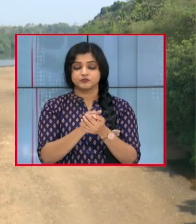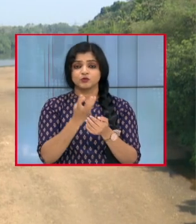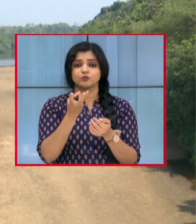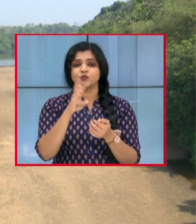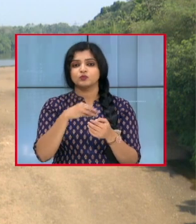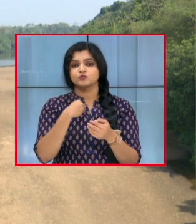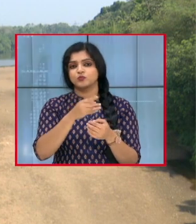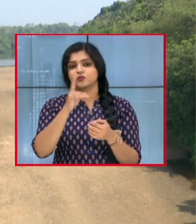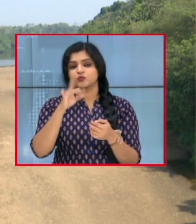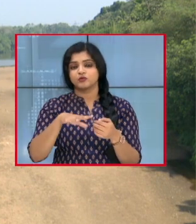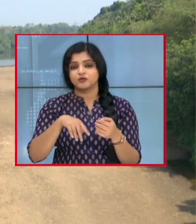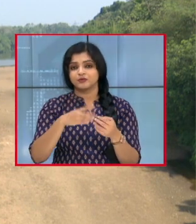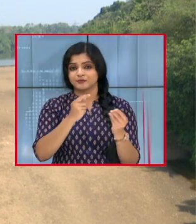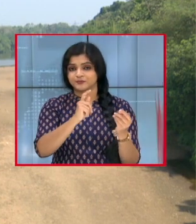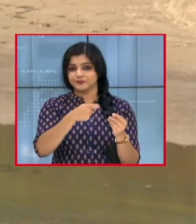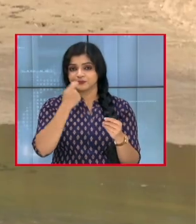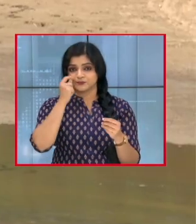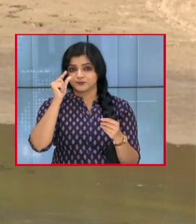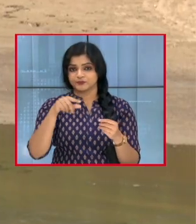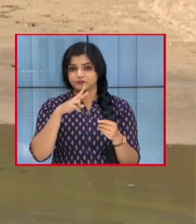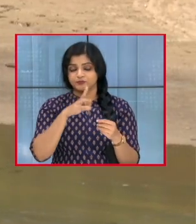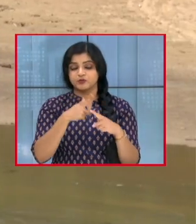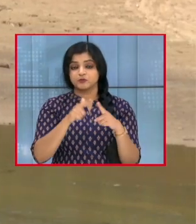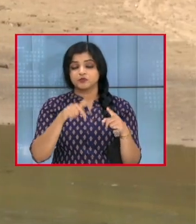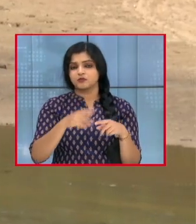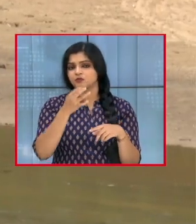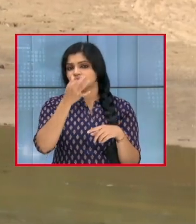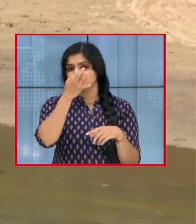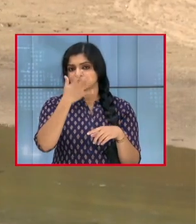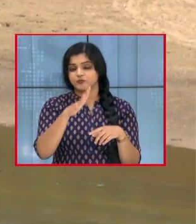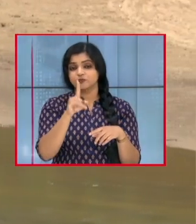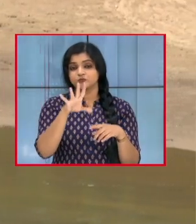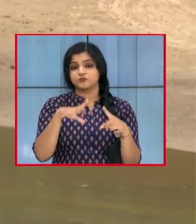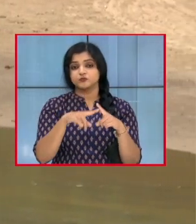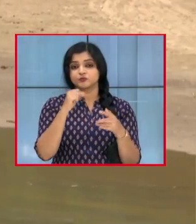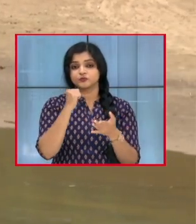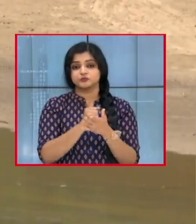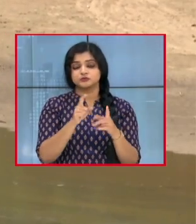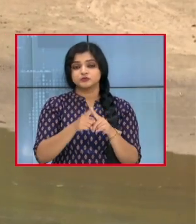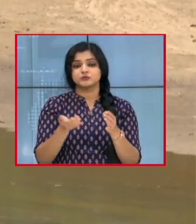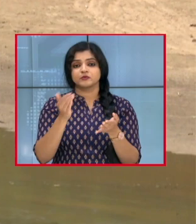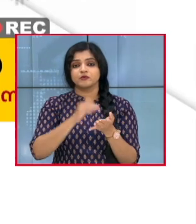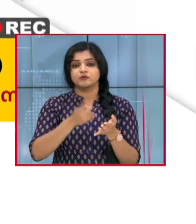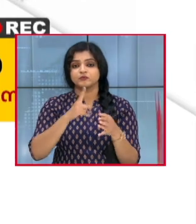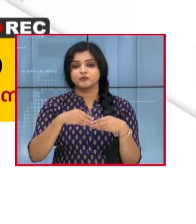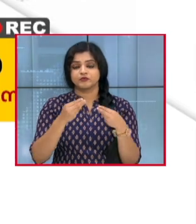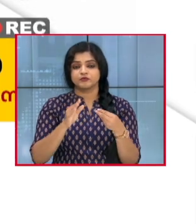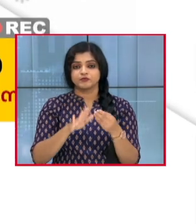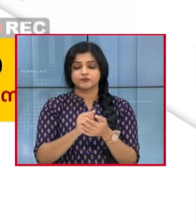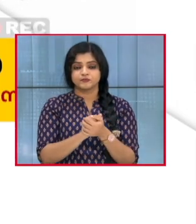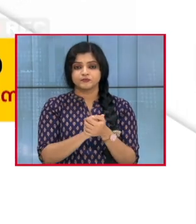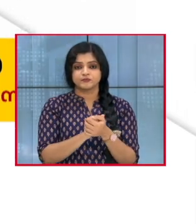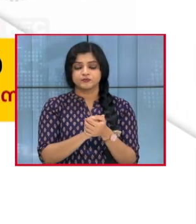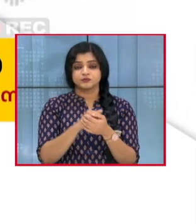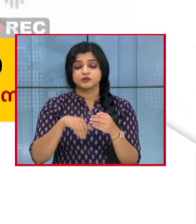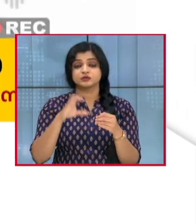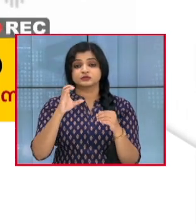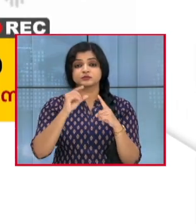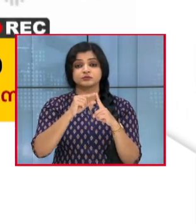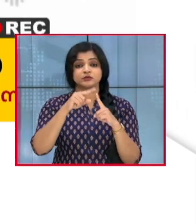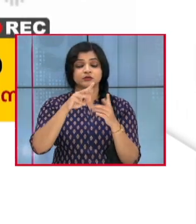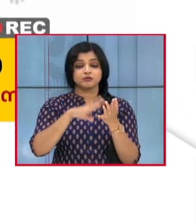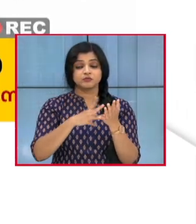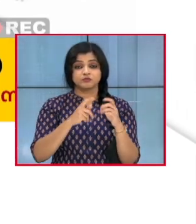നൽകാമെന്ന് മണൽ കടത്തുകാരൻ പറയുമ്പോൾ അത് പോരാ എന്നും 15,000 രൂപ നൽകണമെന്നും വീണ്ടും ഭീഷണിപ്പെടുത്തുന്നുണ്ട്. ഇത് നിങ്ങൾ എന്ത് CPIM എന്ന് വെച്ചാൽ നിങ്ങൾ